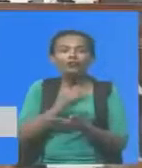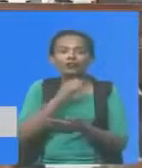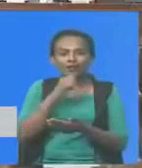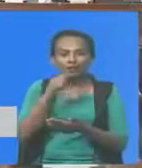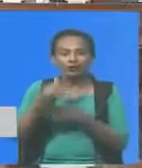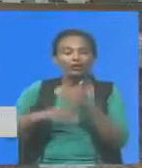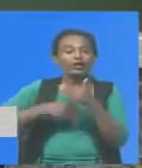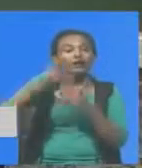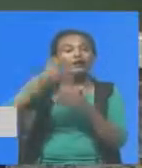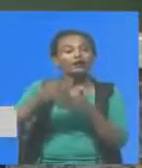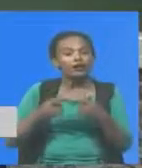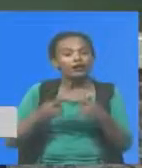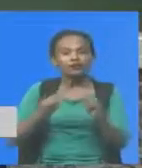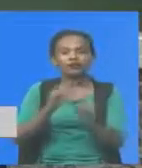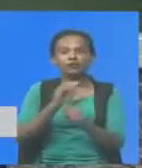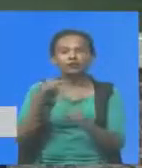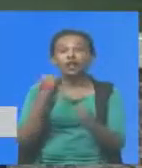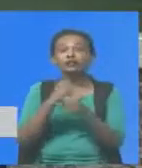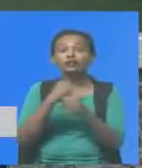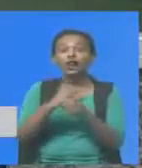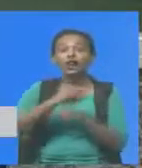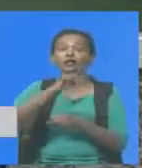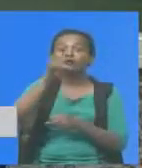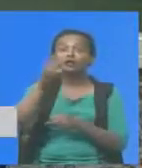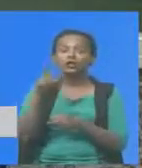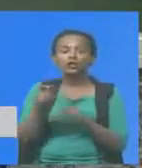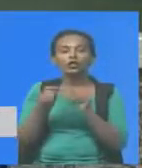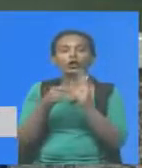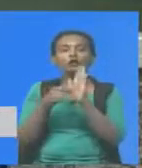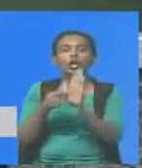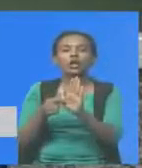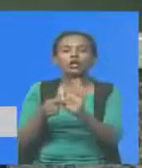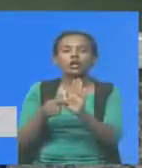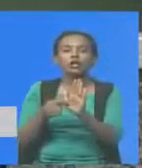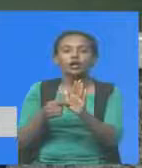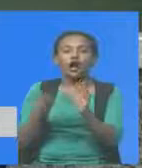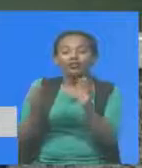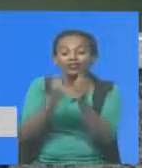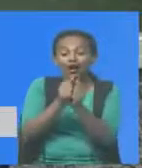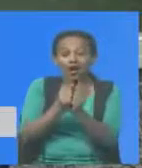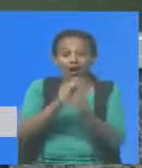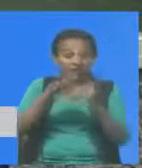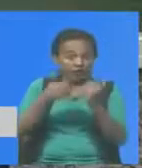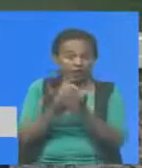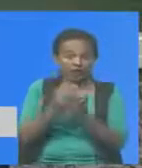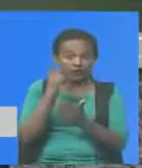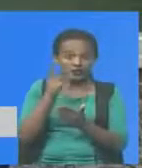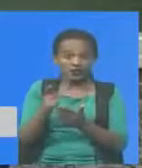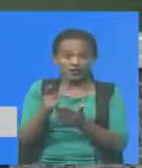ቀጣይ ጥረትና ስራም እንደሚጠይቅ ያመለክታል። በድምሩ ሲታይ